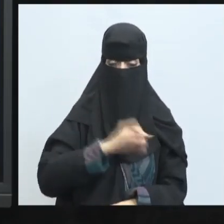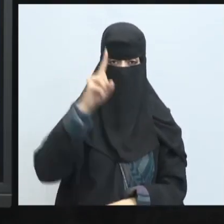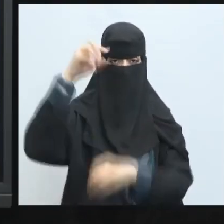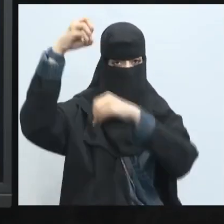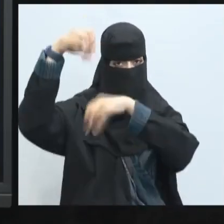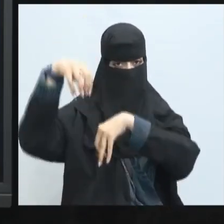ورحمه الله وبركاته